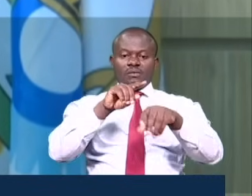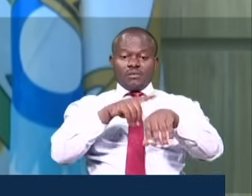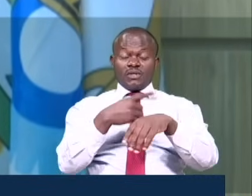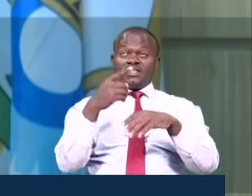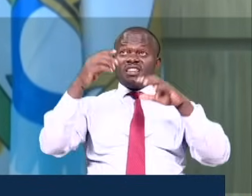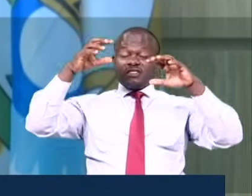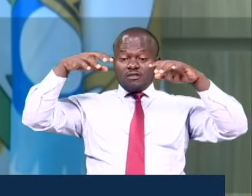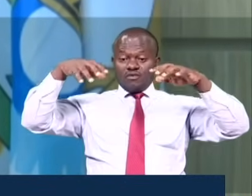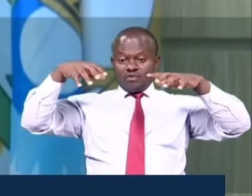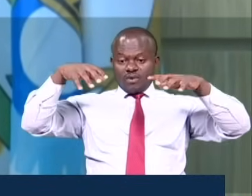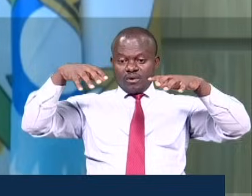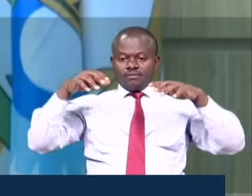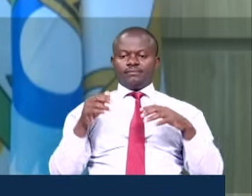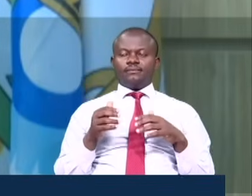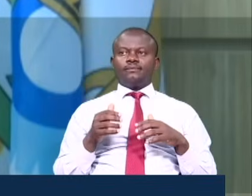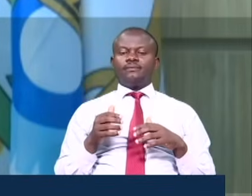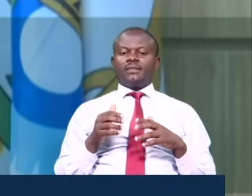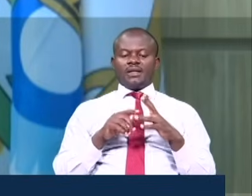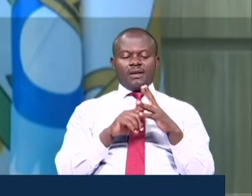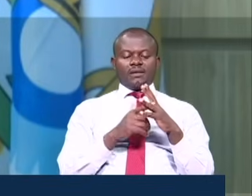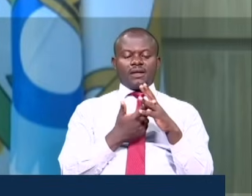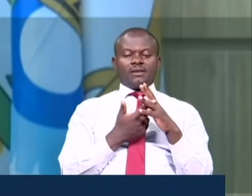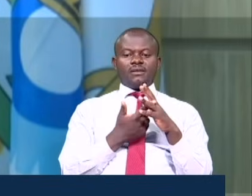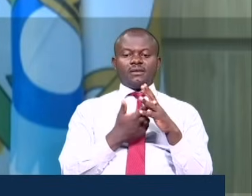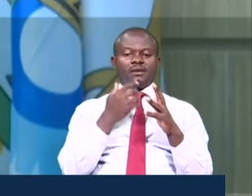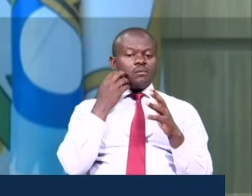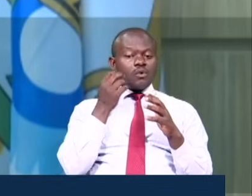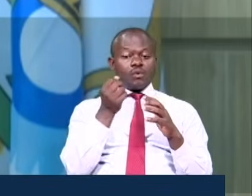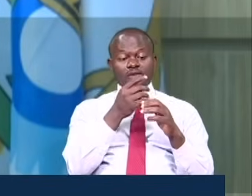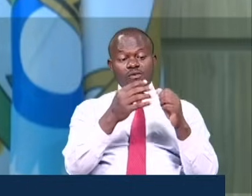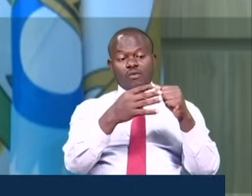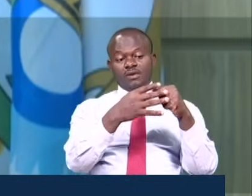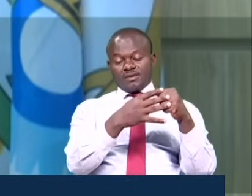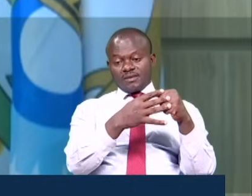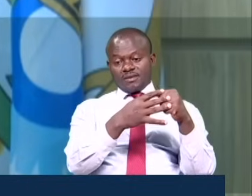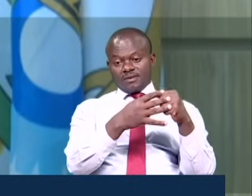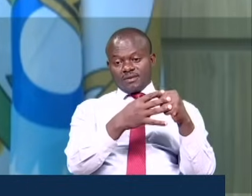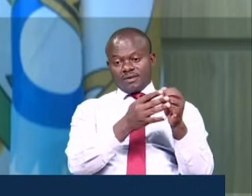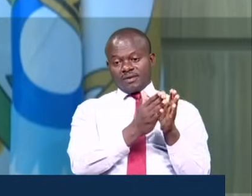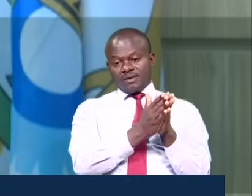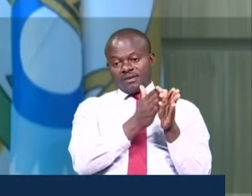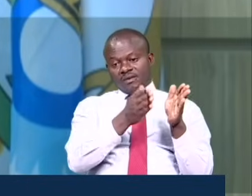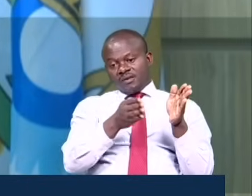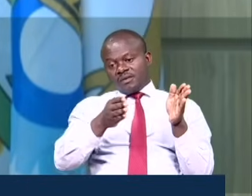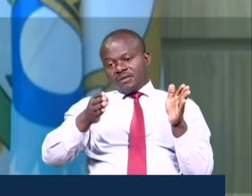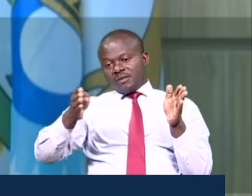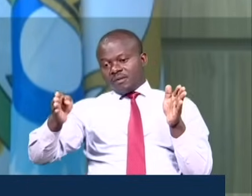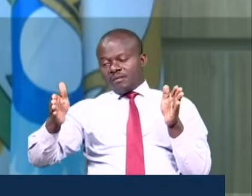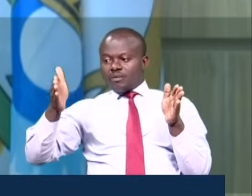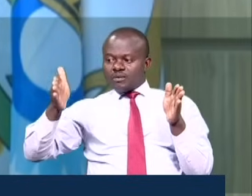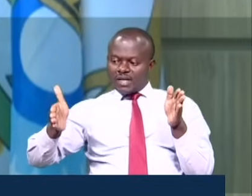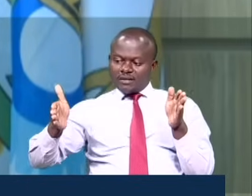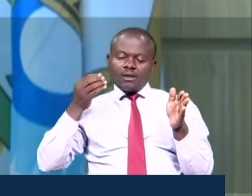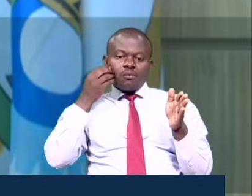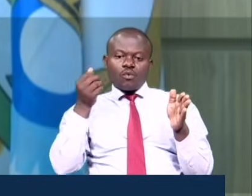y'umuhindo yatangiye kuva mu kwezi kwa Nzeri izana gukomeza kuzagera mu